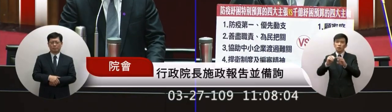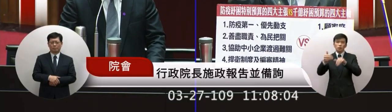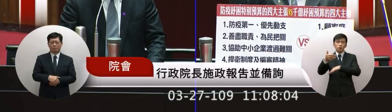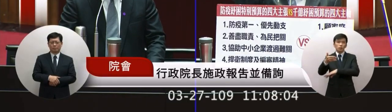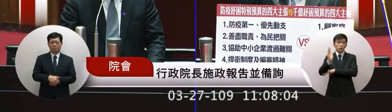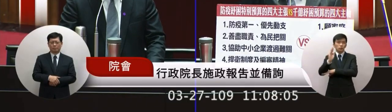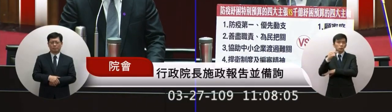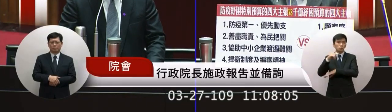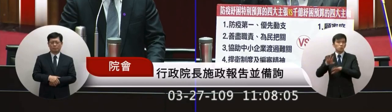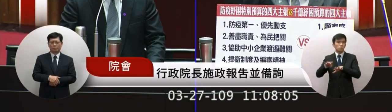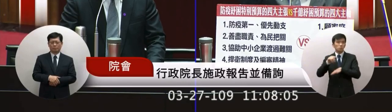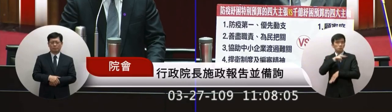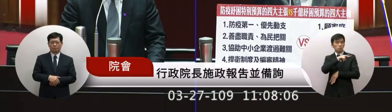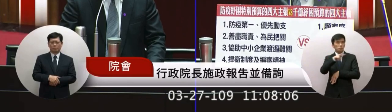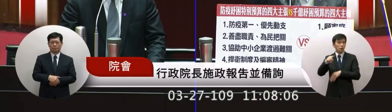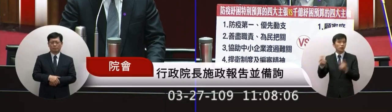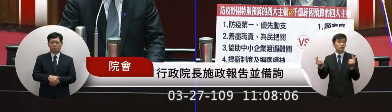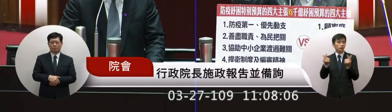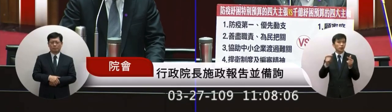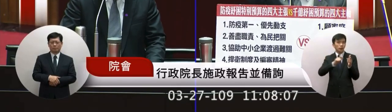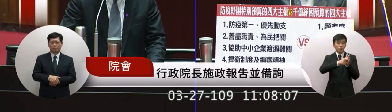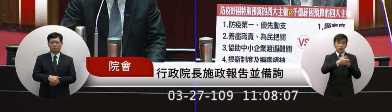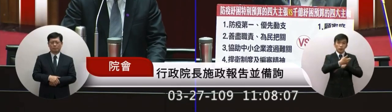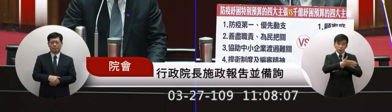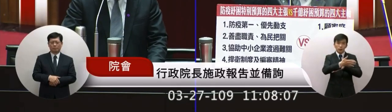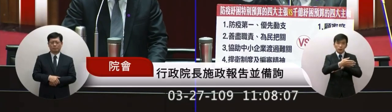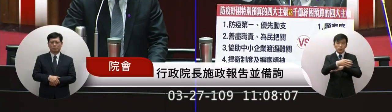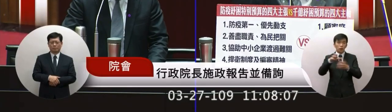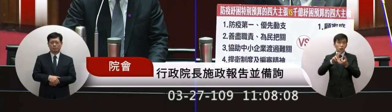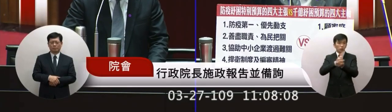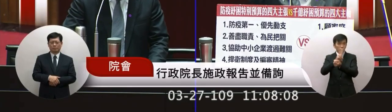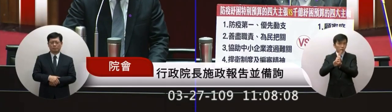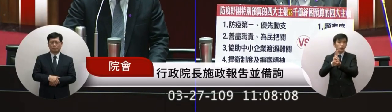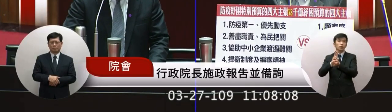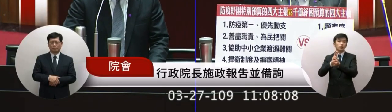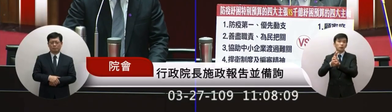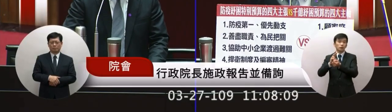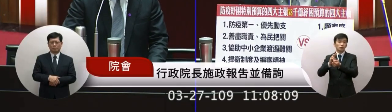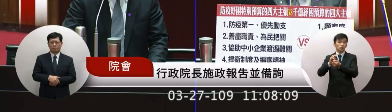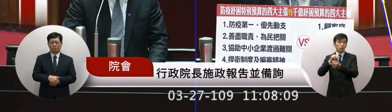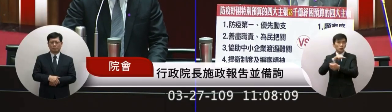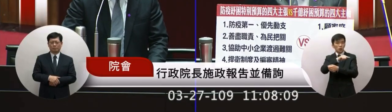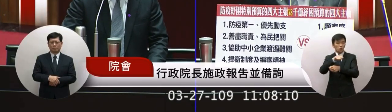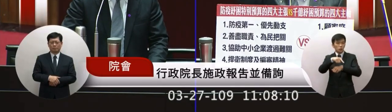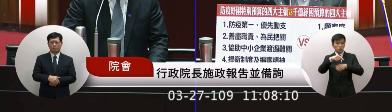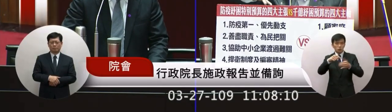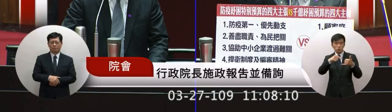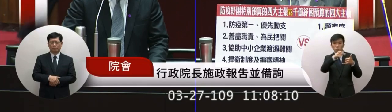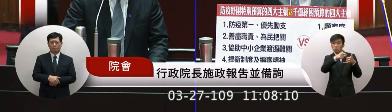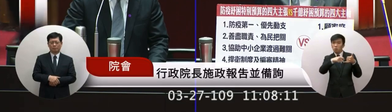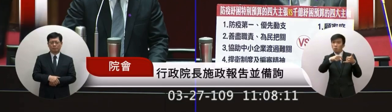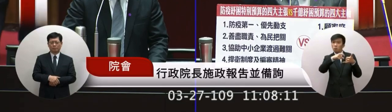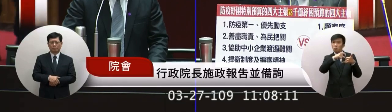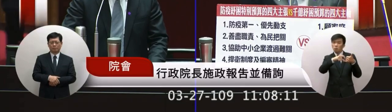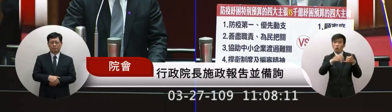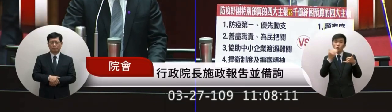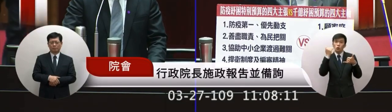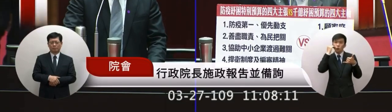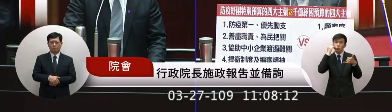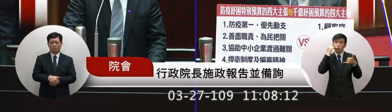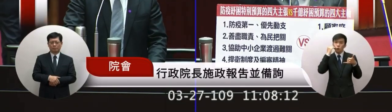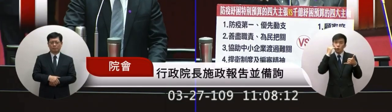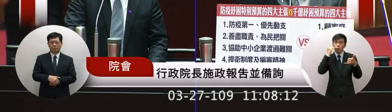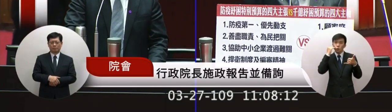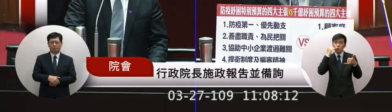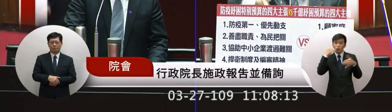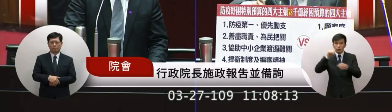我感觉伫嘉义县区云嘉的部分，伫西部走廊里面，刚好如果你能够在云嘉这个地方用一个中